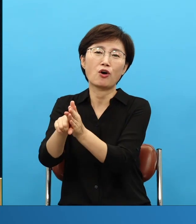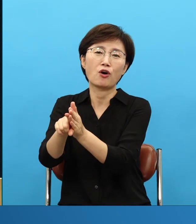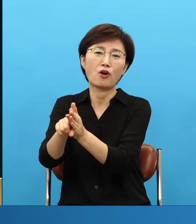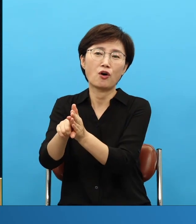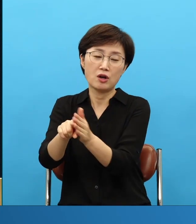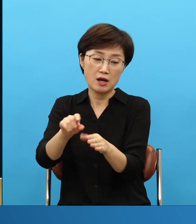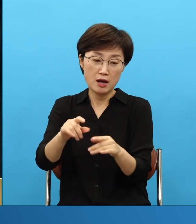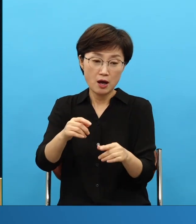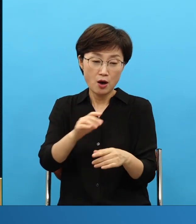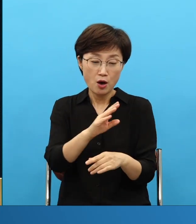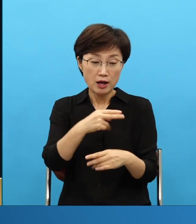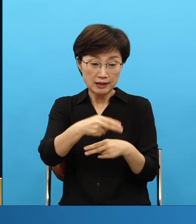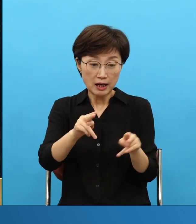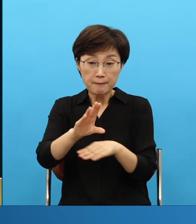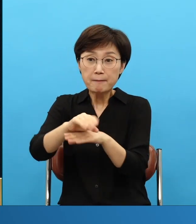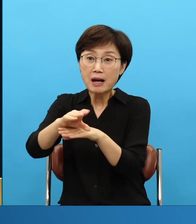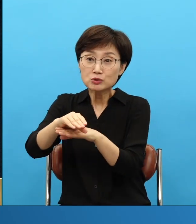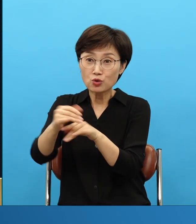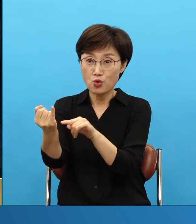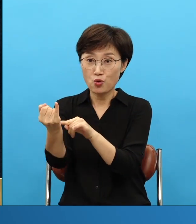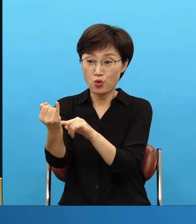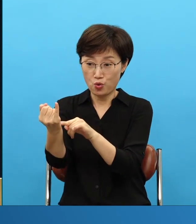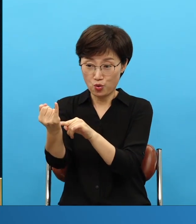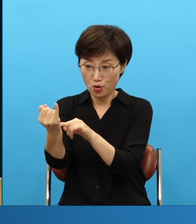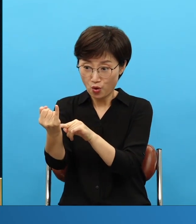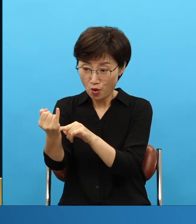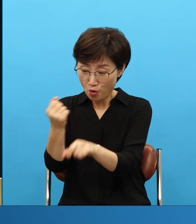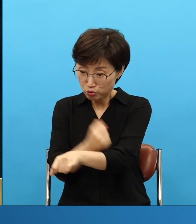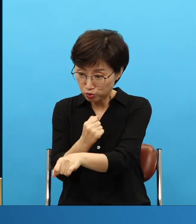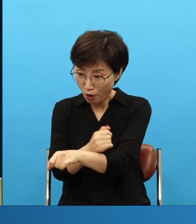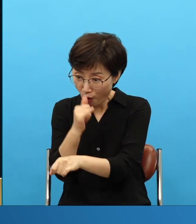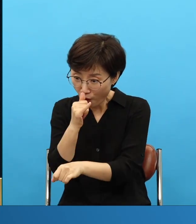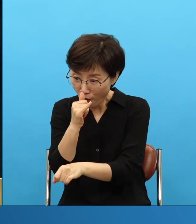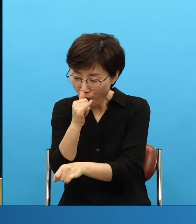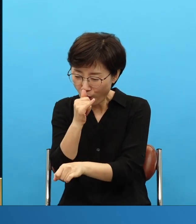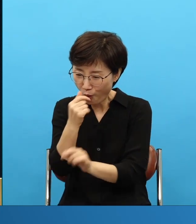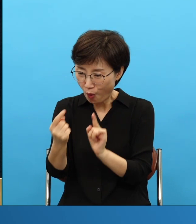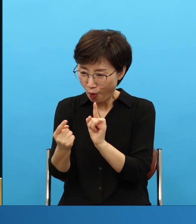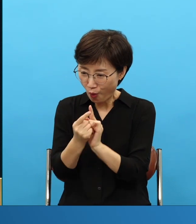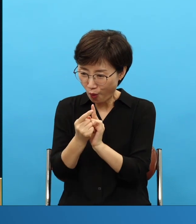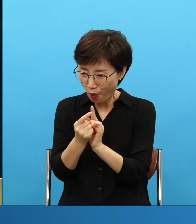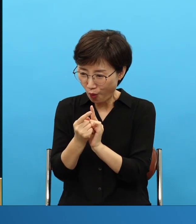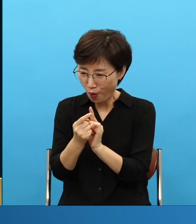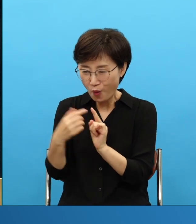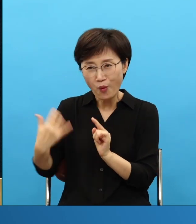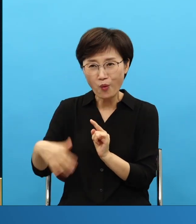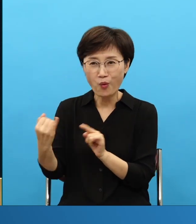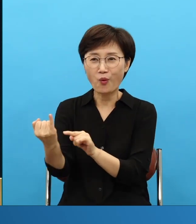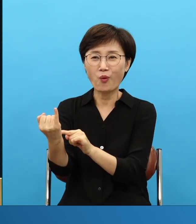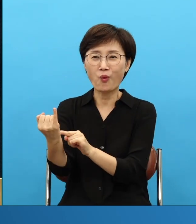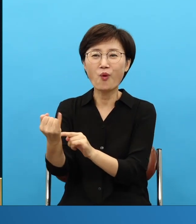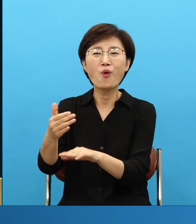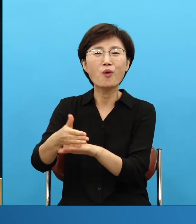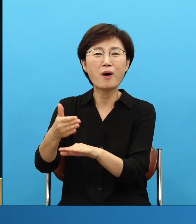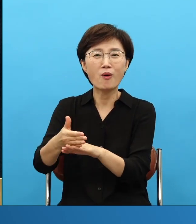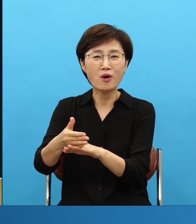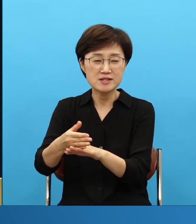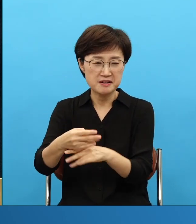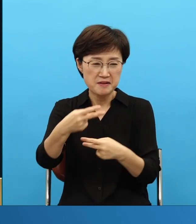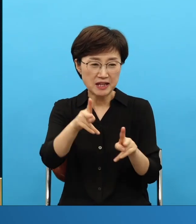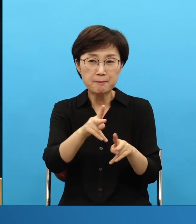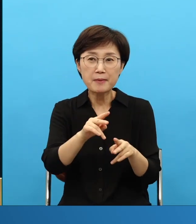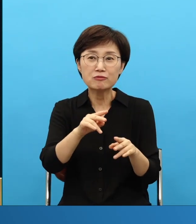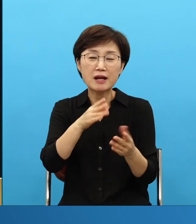팀을 만났는지 이렇게 복음을 깨닫고요. 이렇게 방송할 그런 기도를 하고 있는 겁니다. And so I don't know how she came to meet with